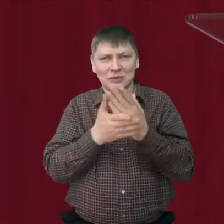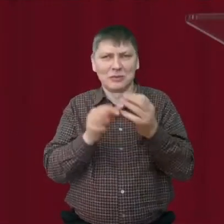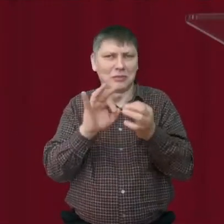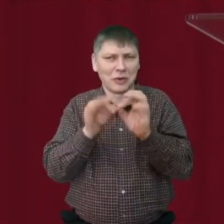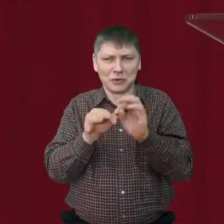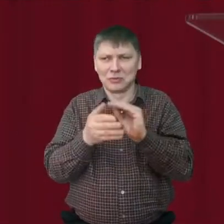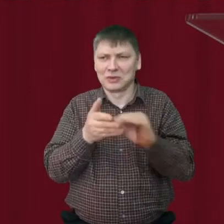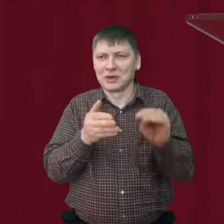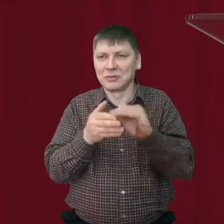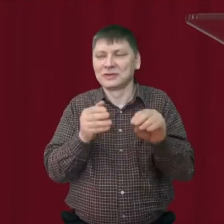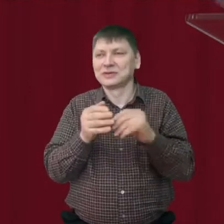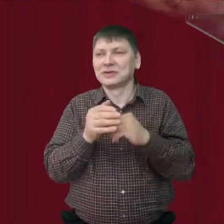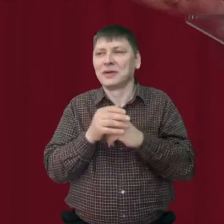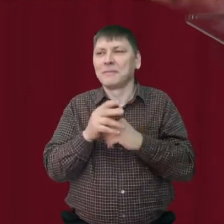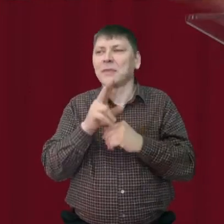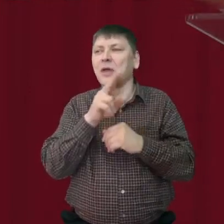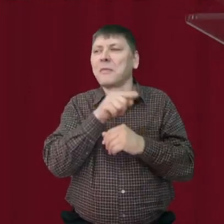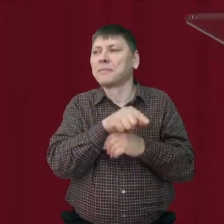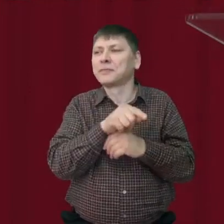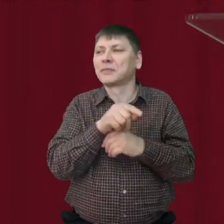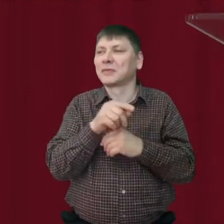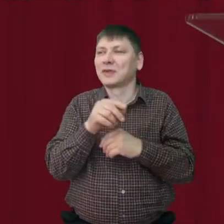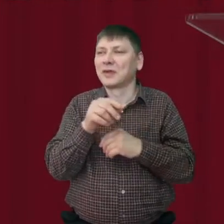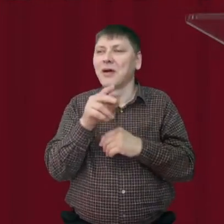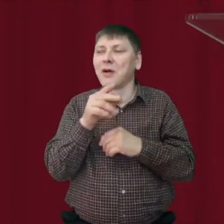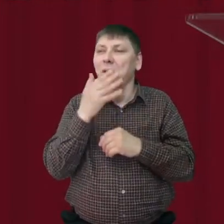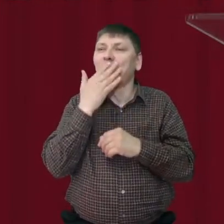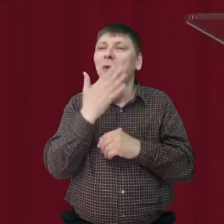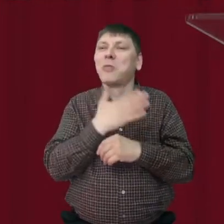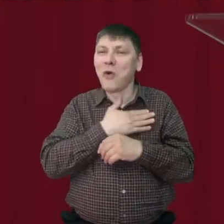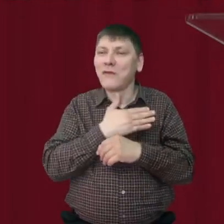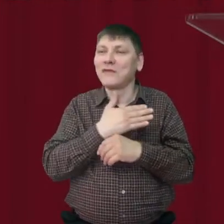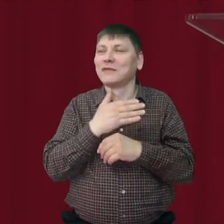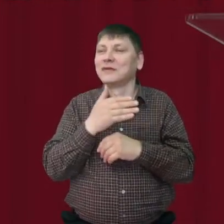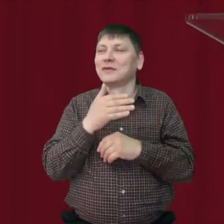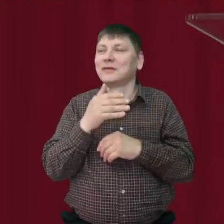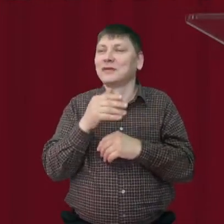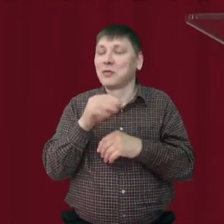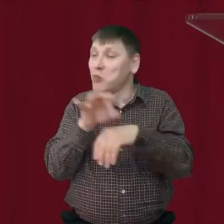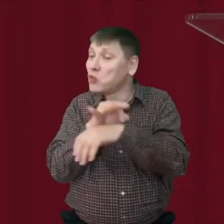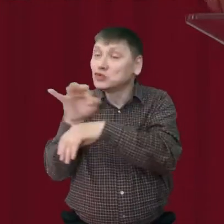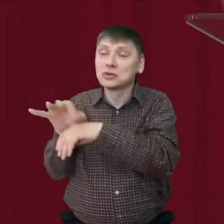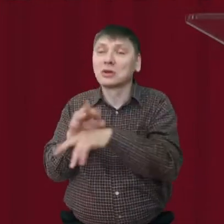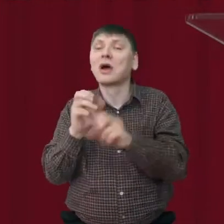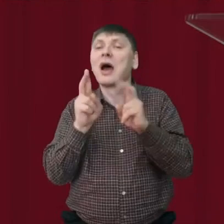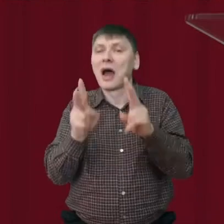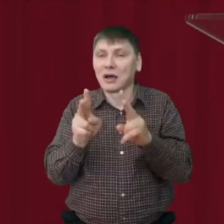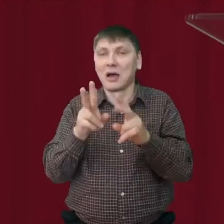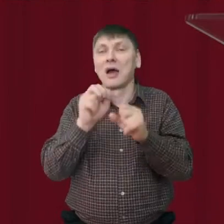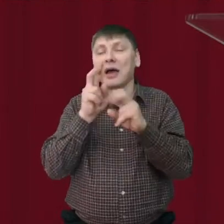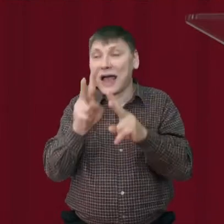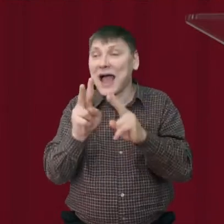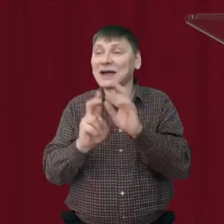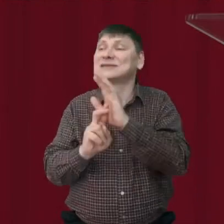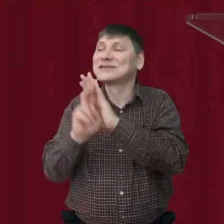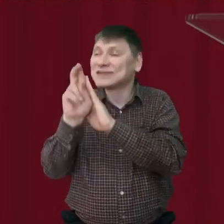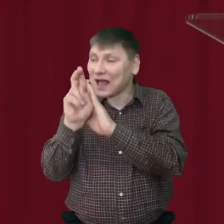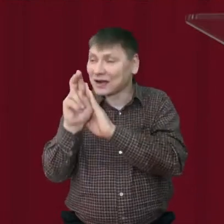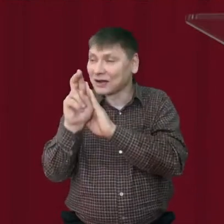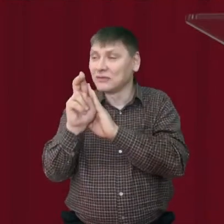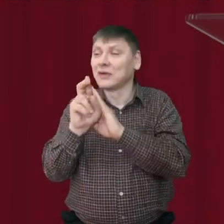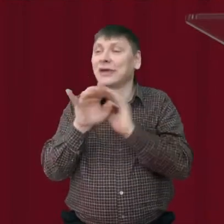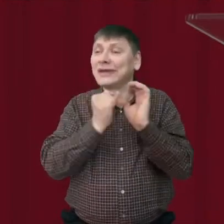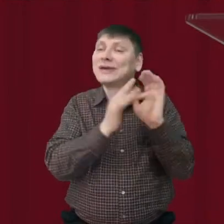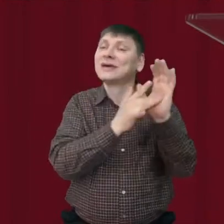как образец любви между мужем и женой, образец, как Христос возлюбил церковь. Так мужья должны любить своих жен. Как церковь относится к